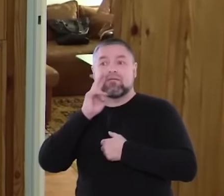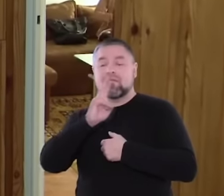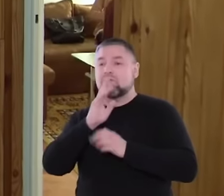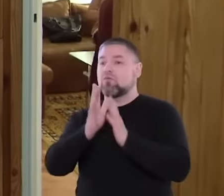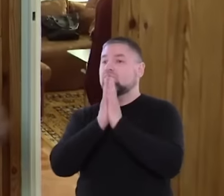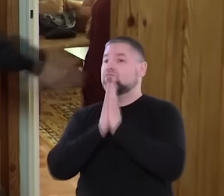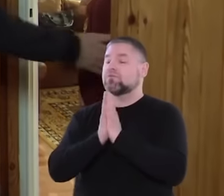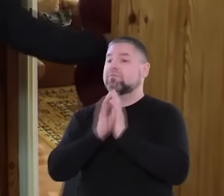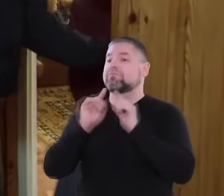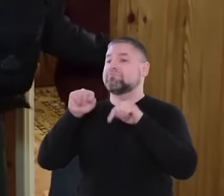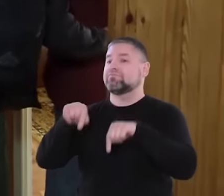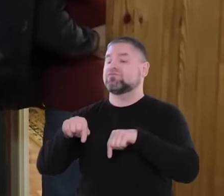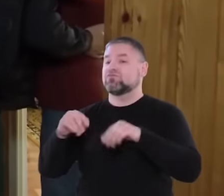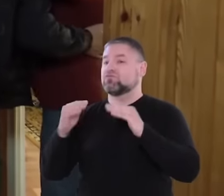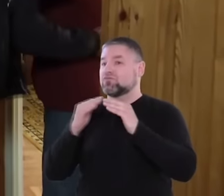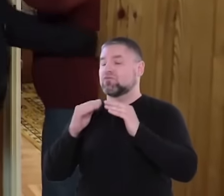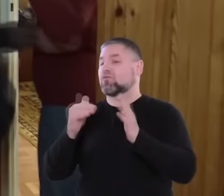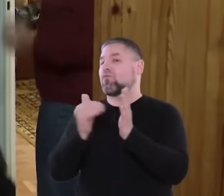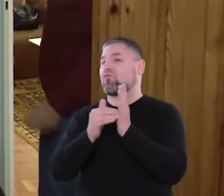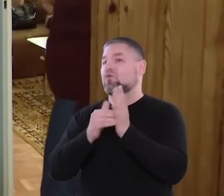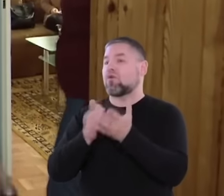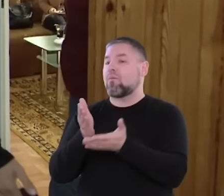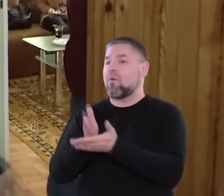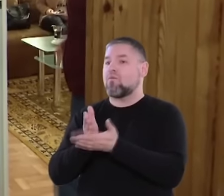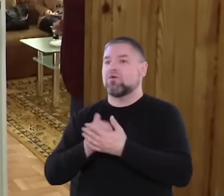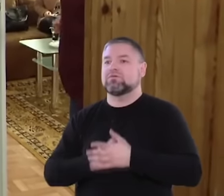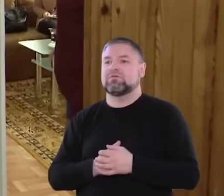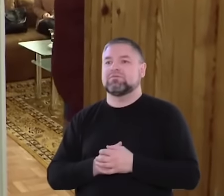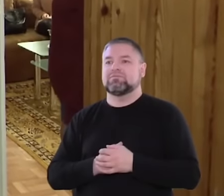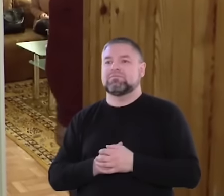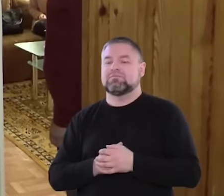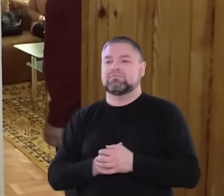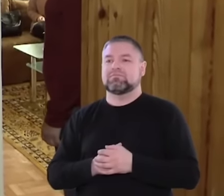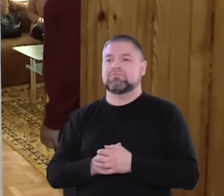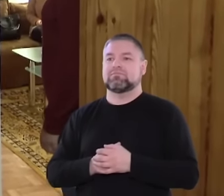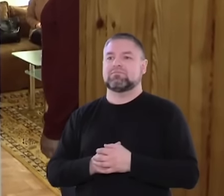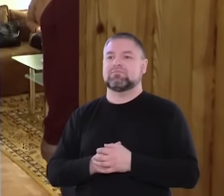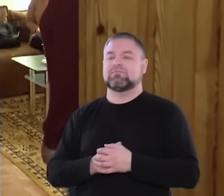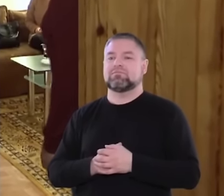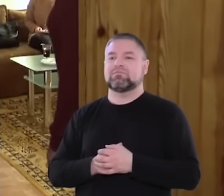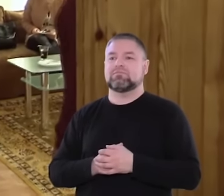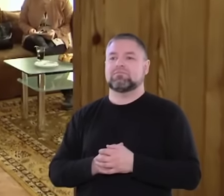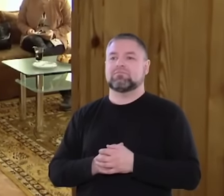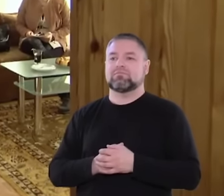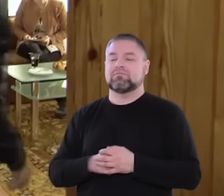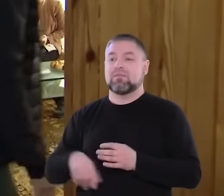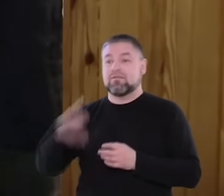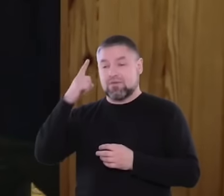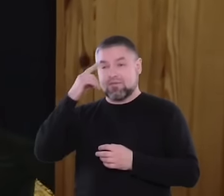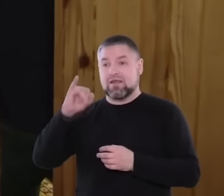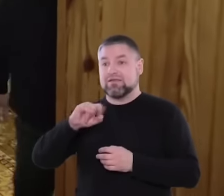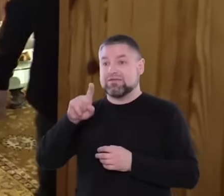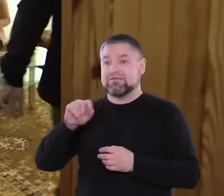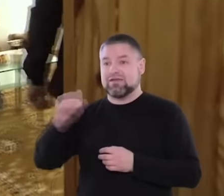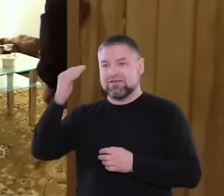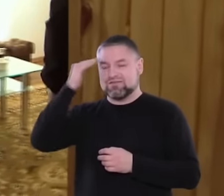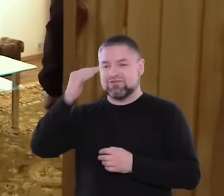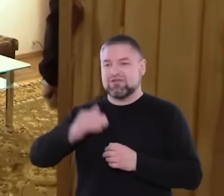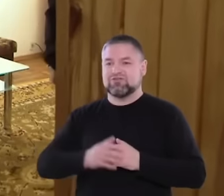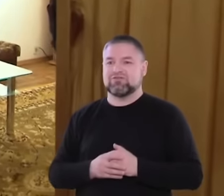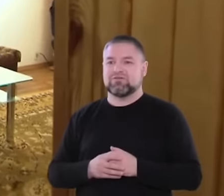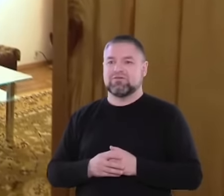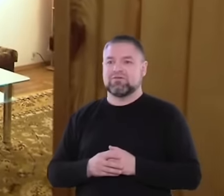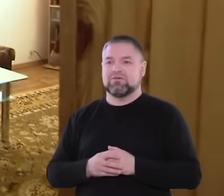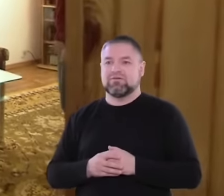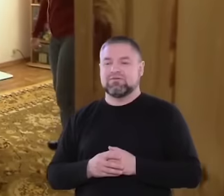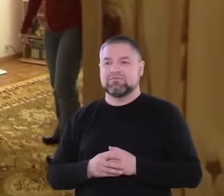i poprosiła, żeby przyszedł do niej, bo potrzebuje pomocy. Zobacz, kto nas odwiedził. Pamiętasz Jezunię?